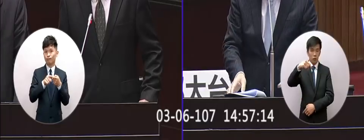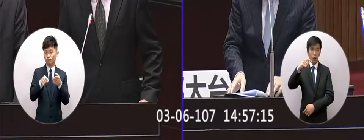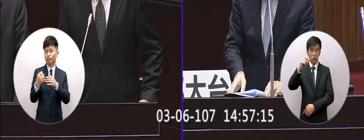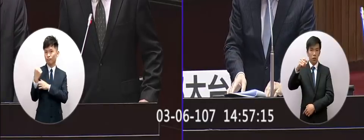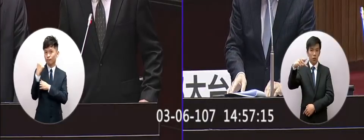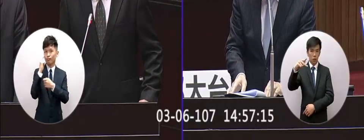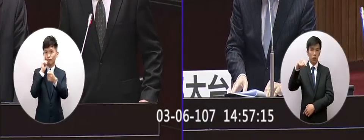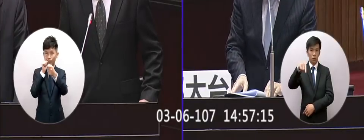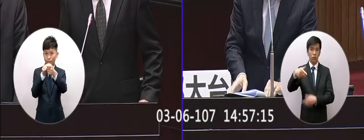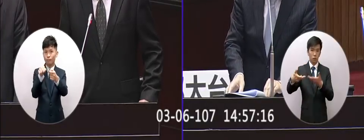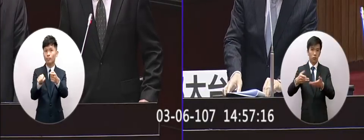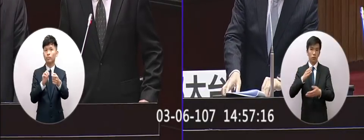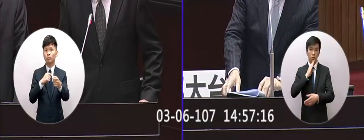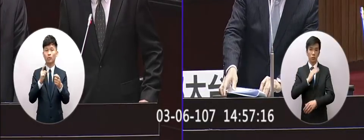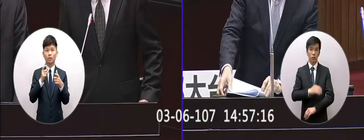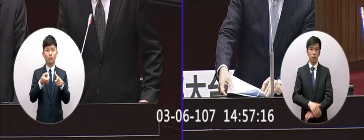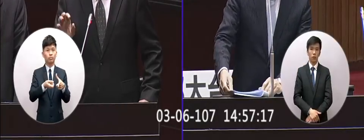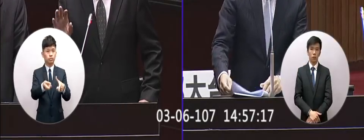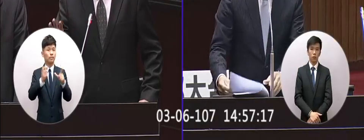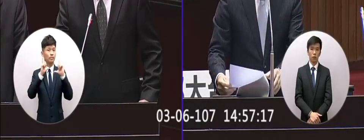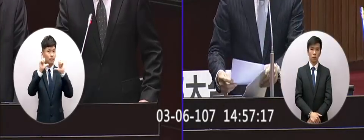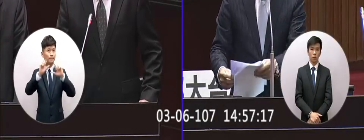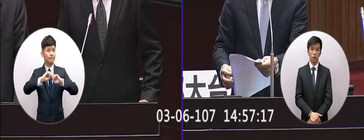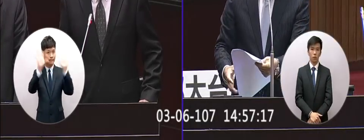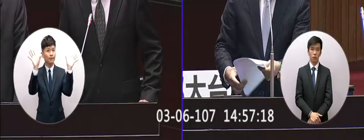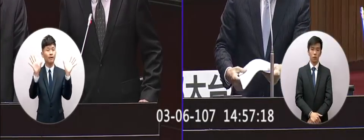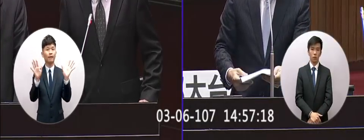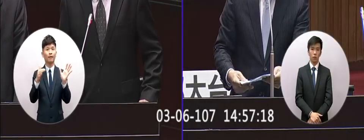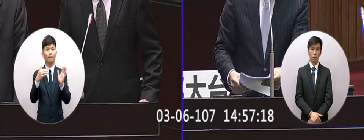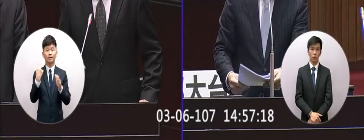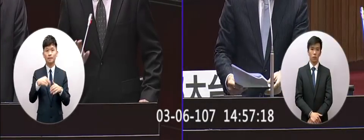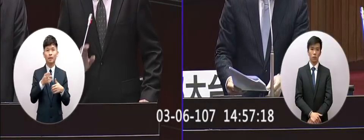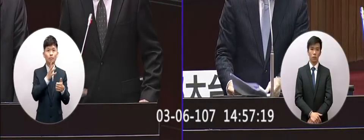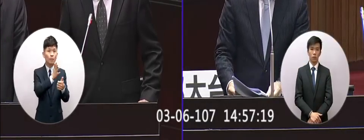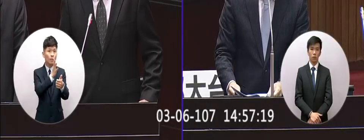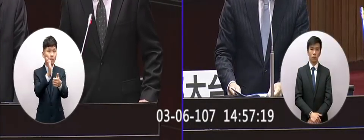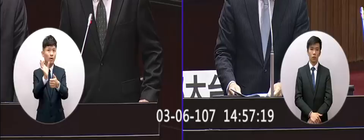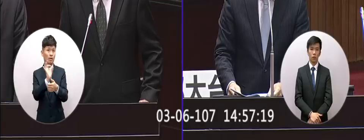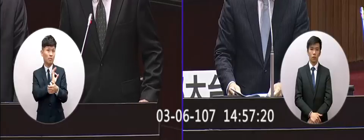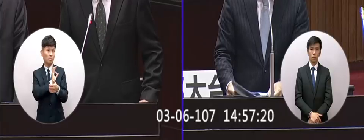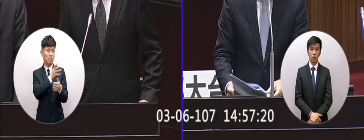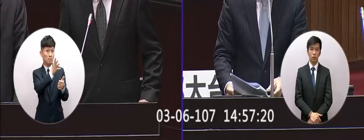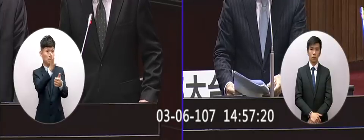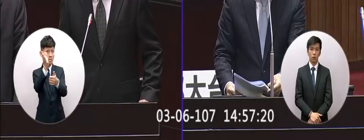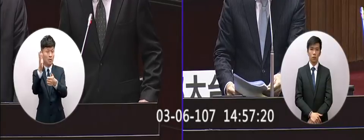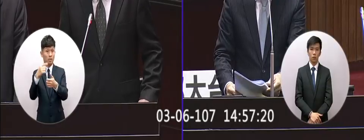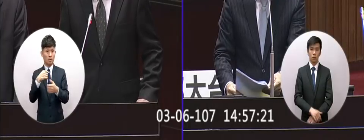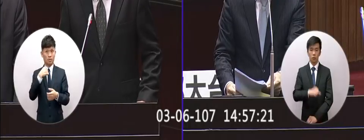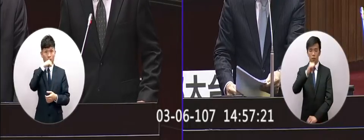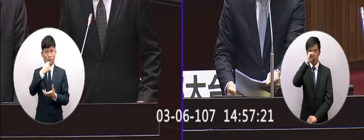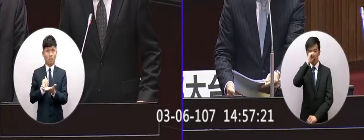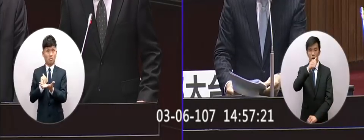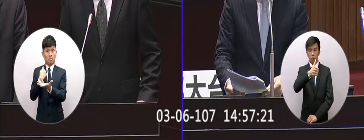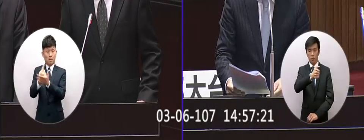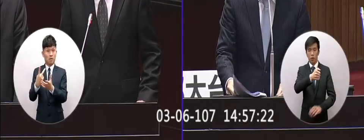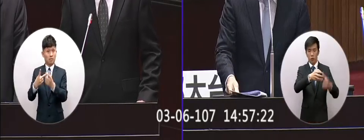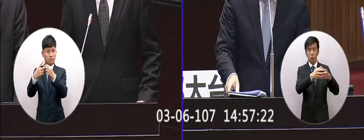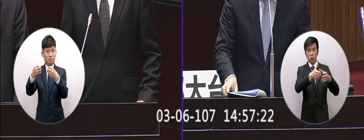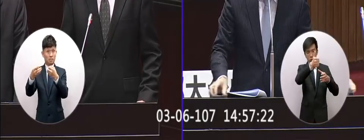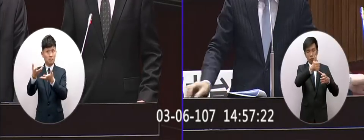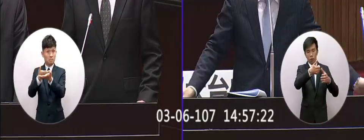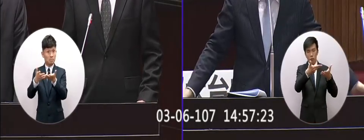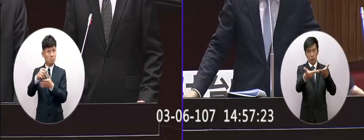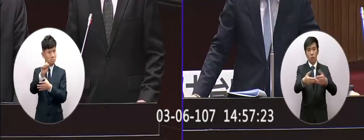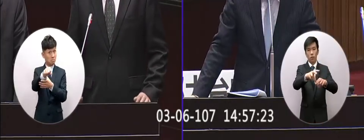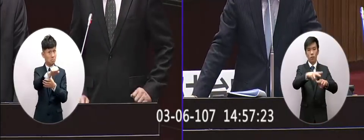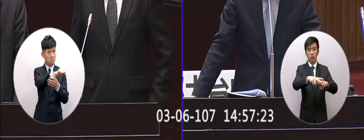向，我们也对外宣示过，那也去探寻会员国他们对于我们参加第二轮协商的态度。 好，谢谢部长，你请回。